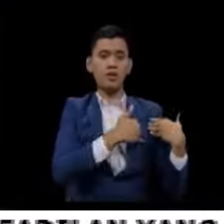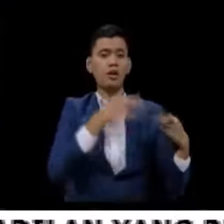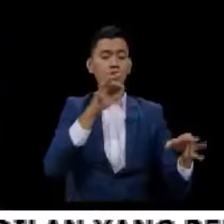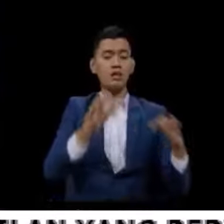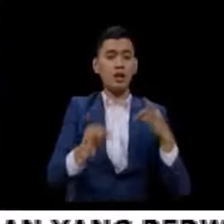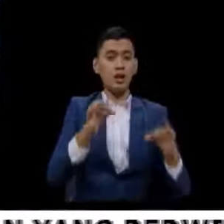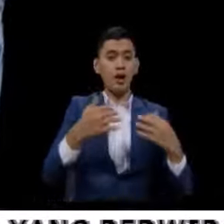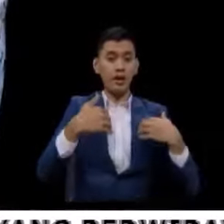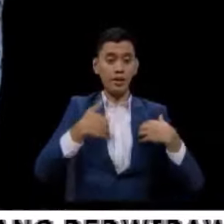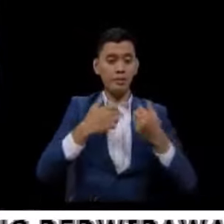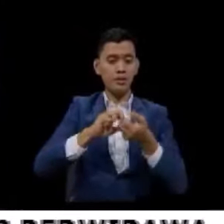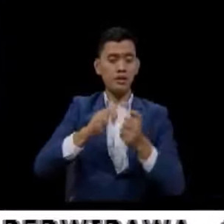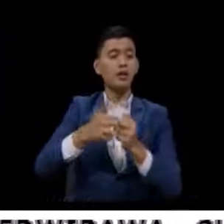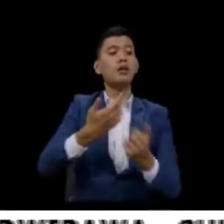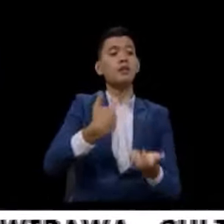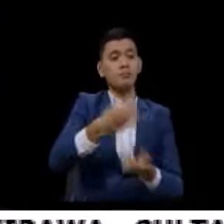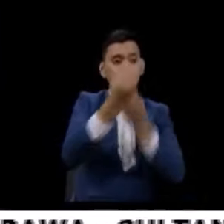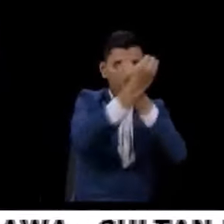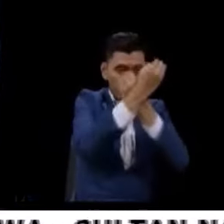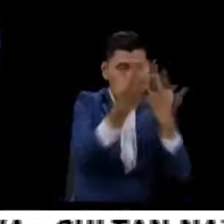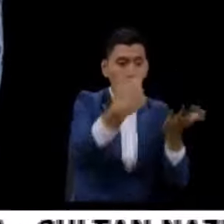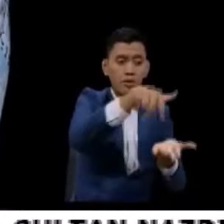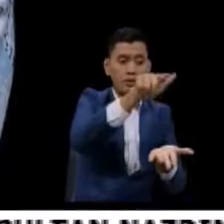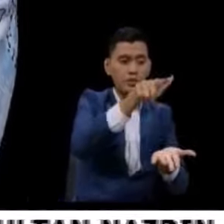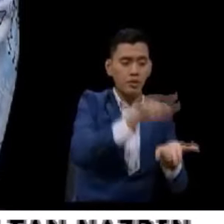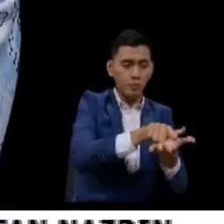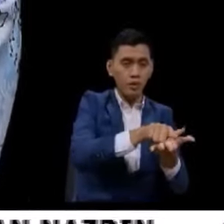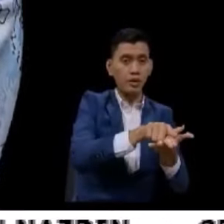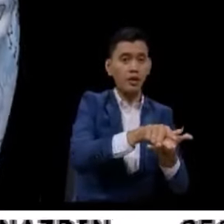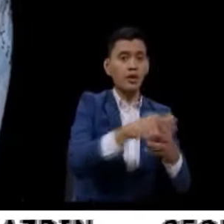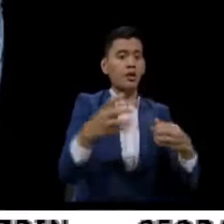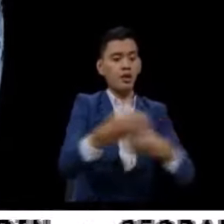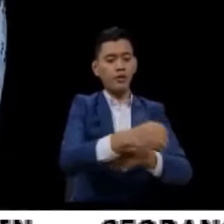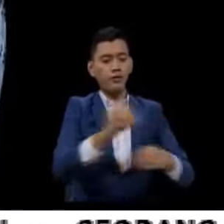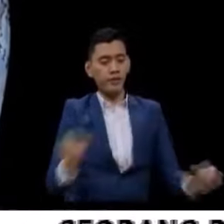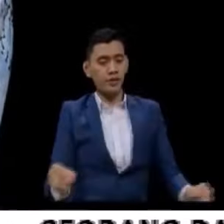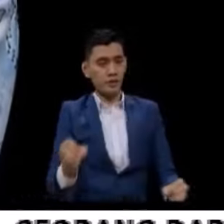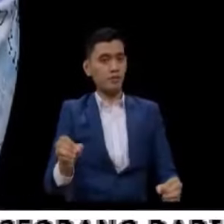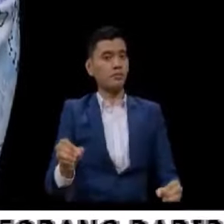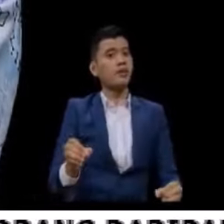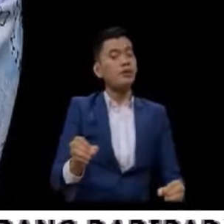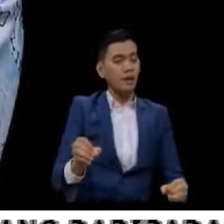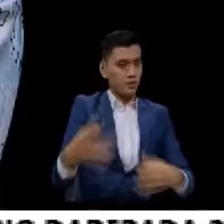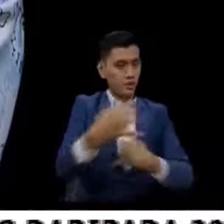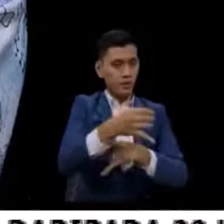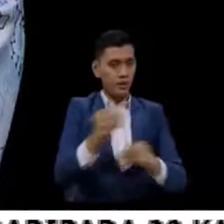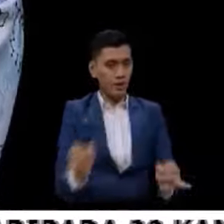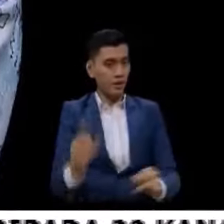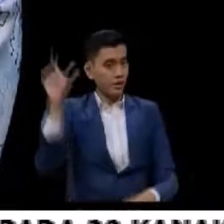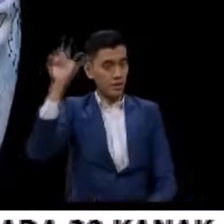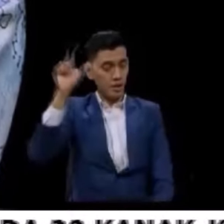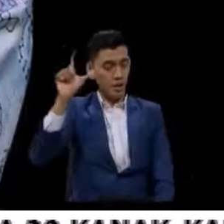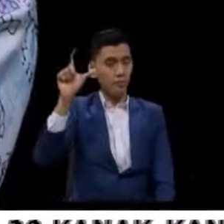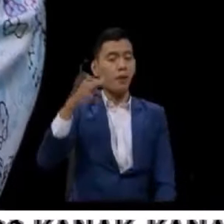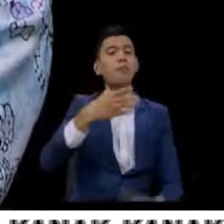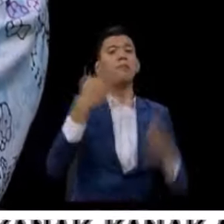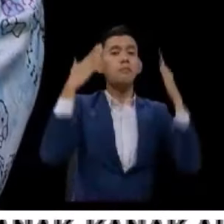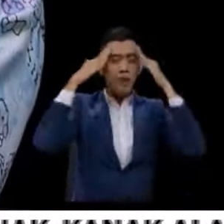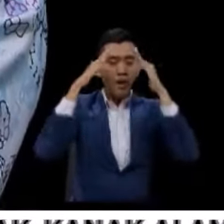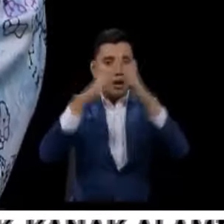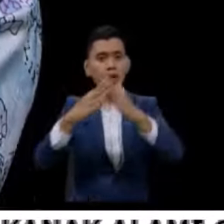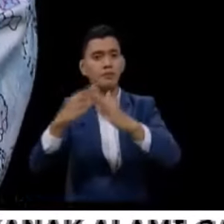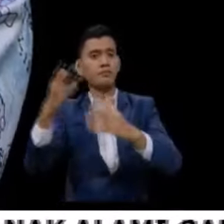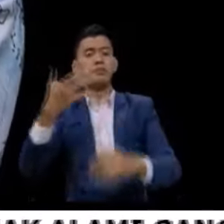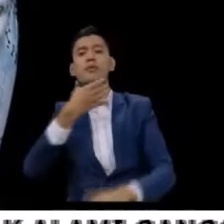keriput pejabat agama perak kalau aku di Selangor kita depok-jawa agama selang Oke Bakrie paham tripod Goa Jepang itu di Allah kita